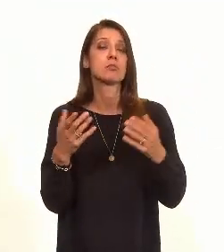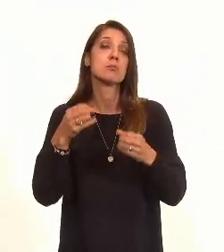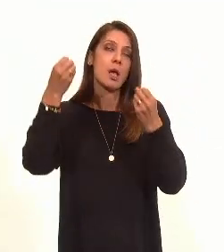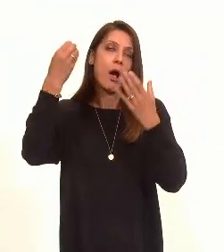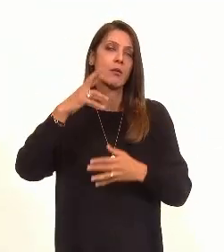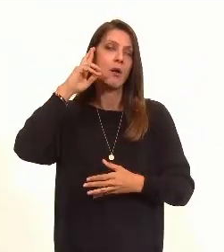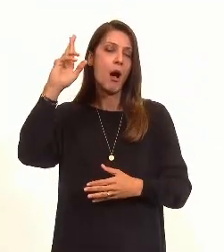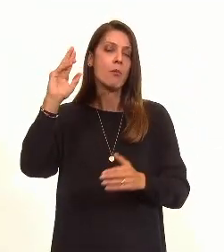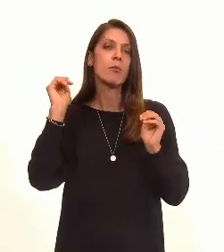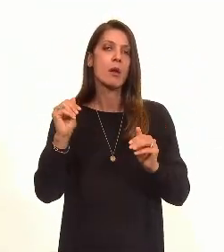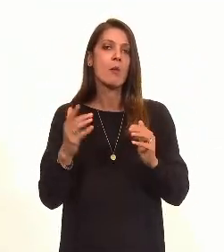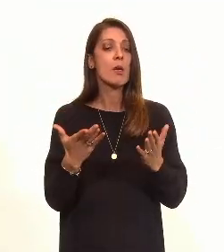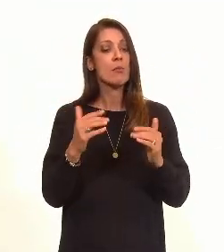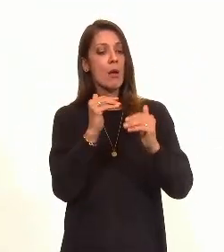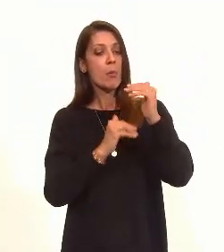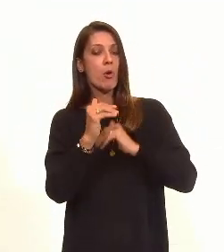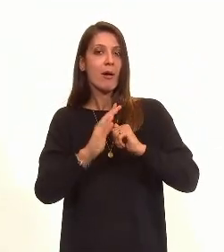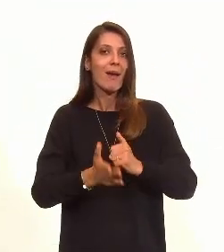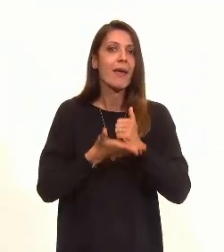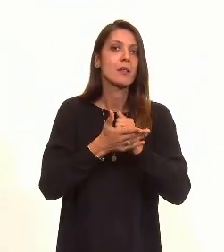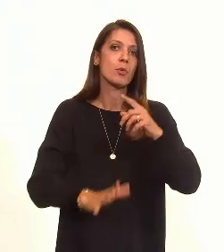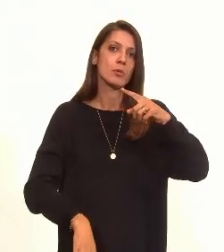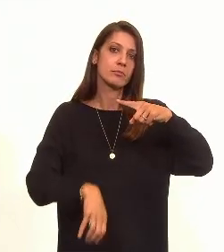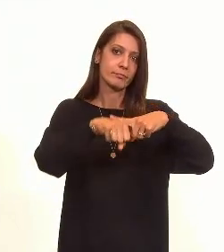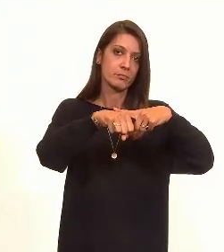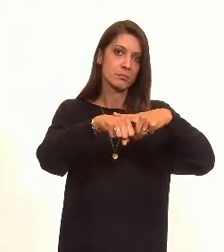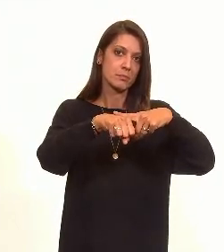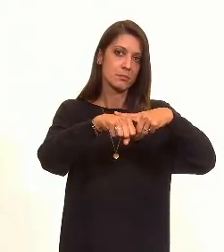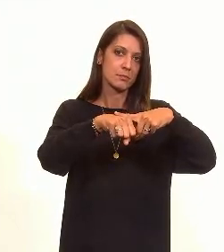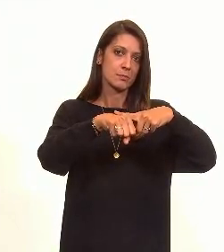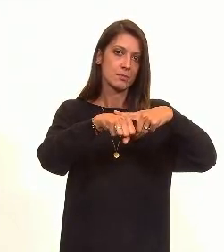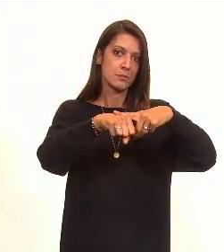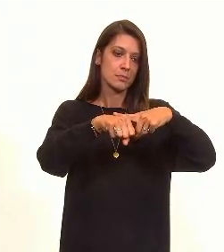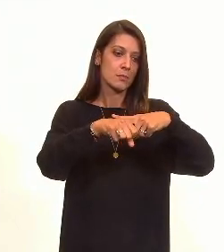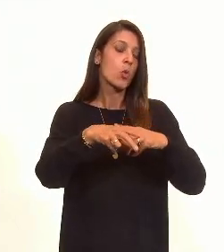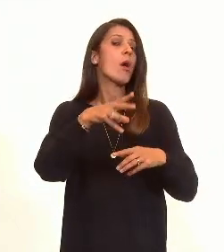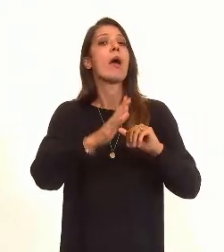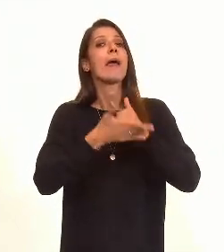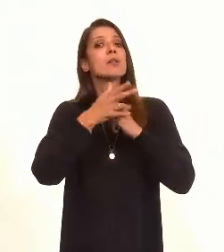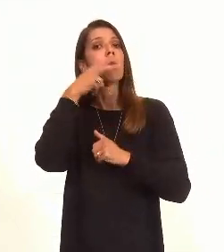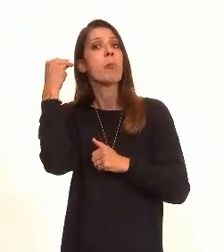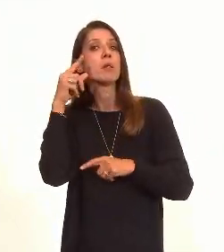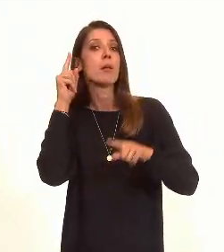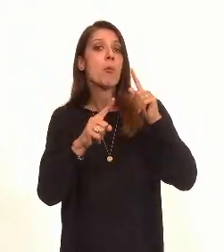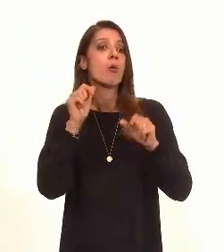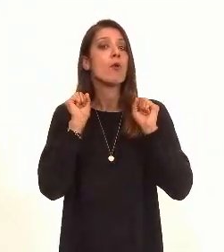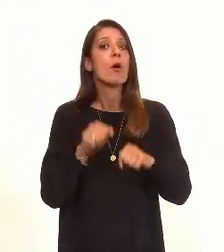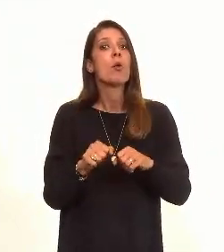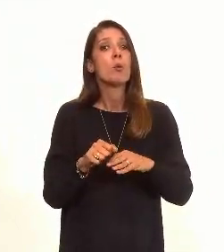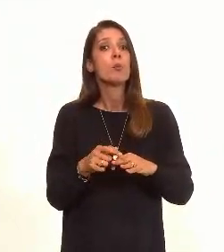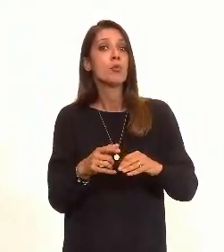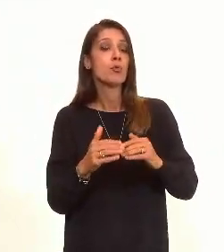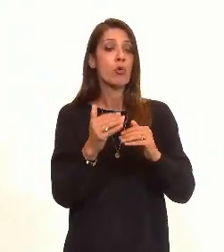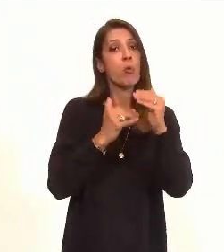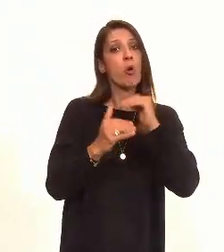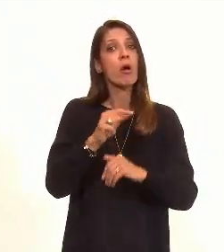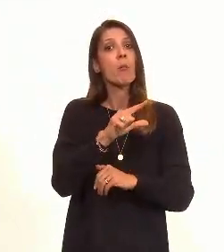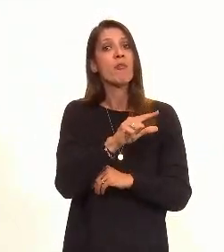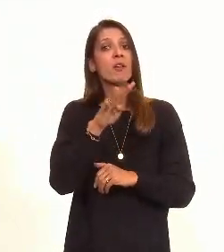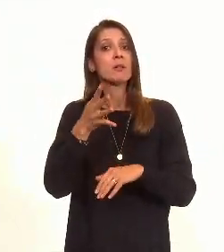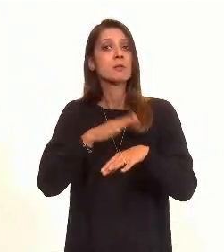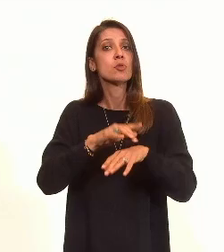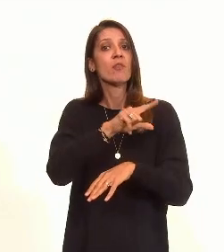que dans les plans d'aide de prestation de compensation du handicap pour l'aide humaine, on peut avoir des plans de 24 sur 24, voire exceptionnellement